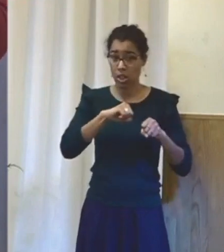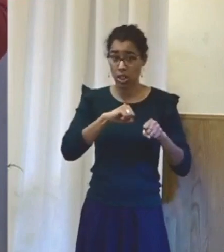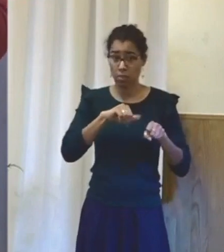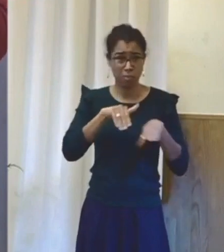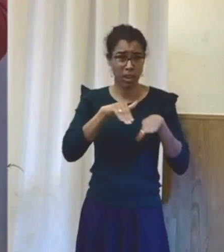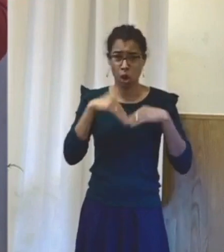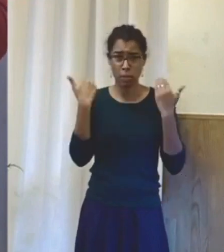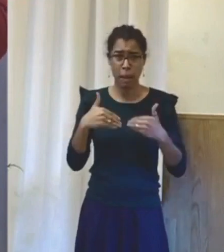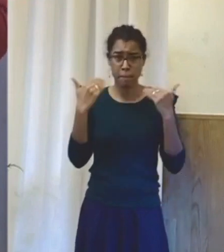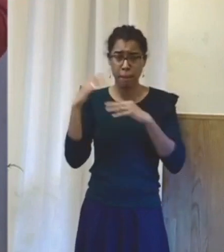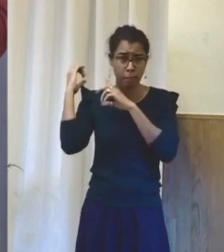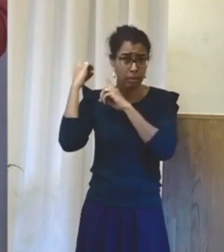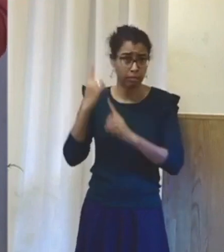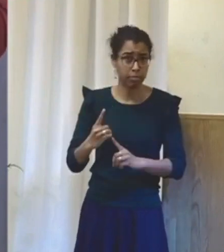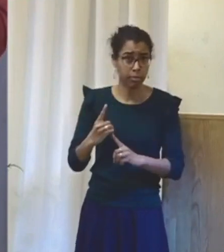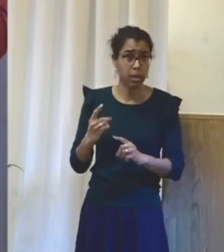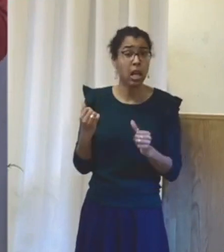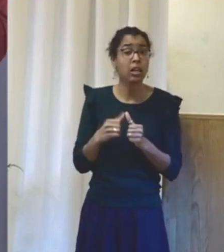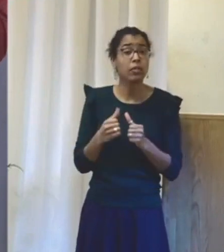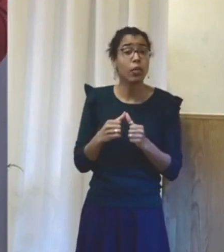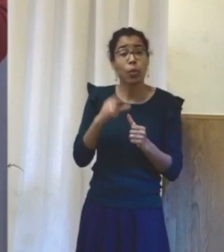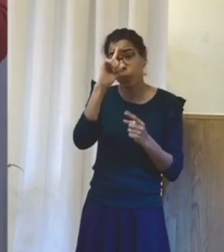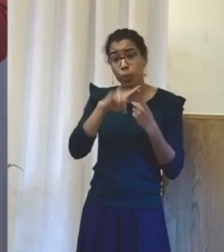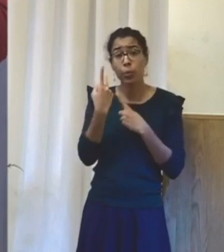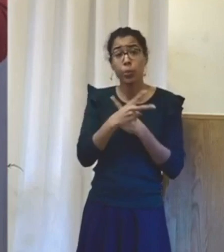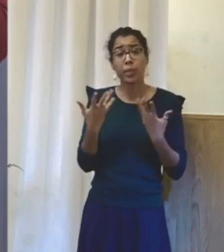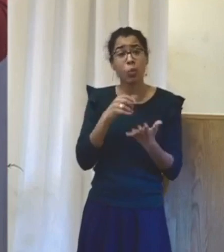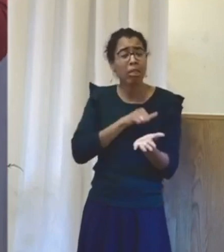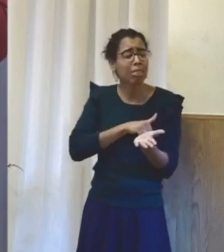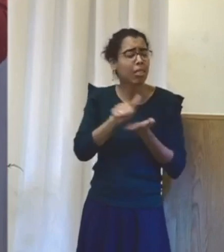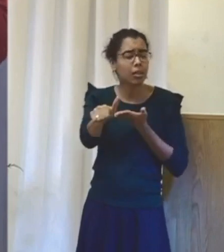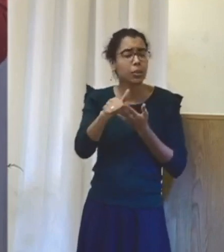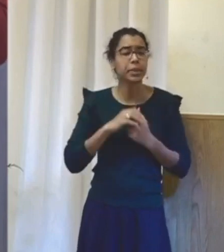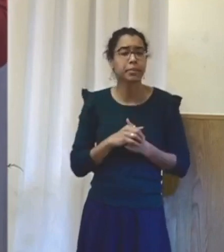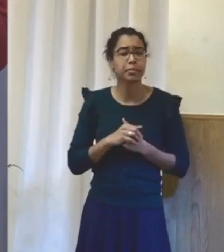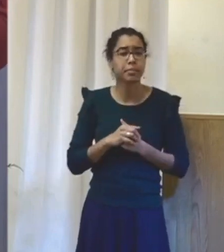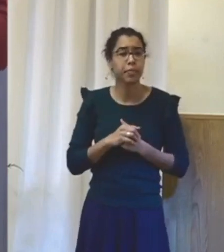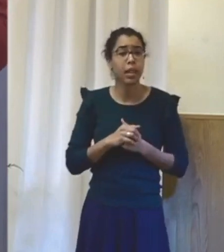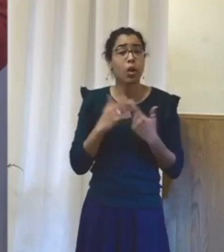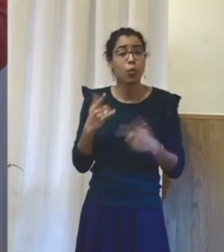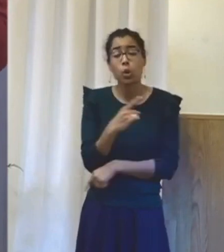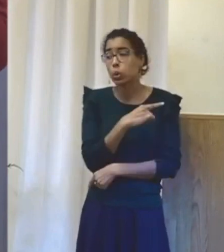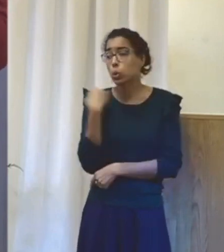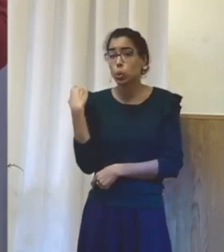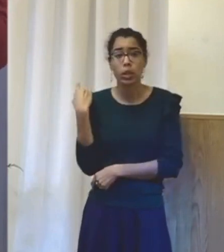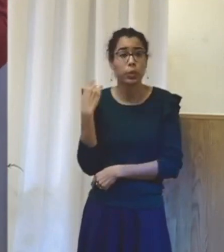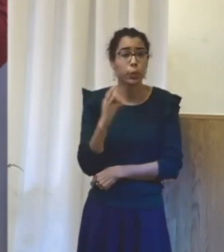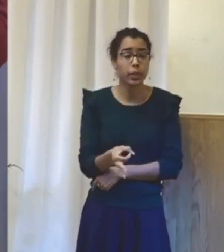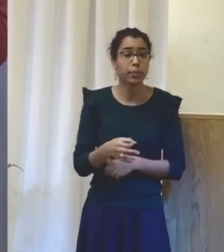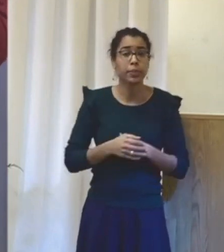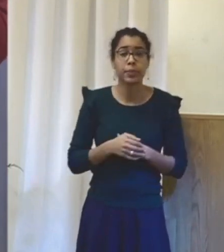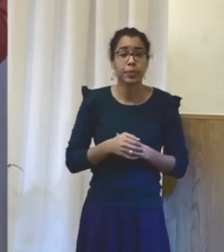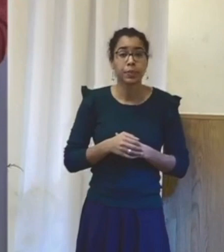même façon. Tout ce qu'il veut, c'est détruire. Tout ce qu'il veut, c'est tuer. Il